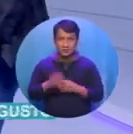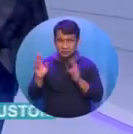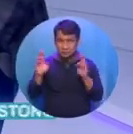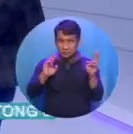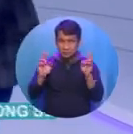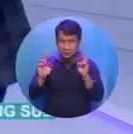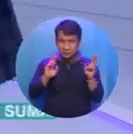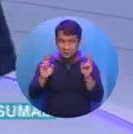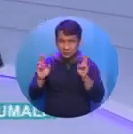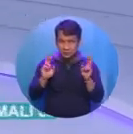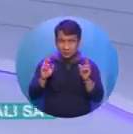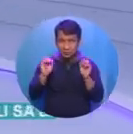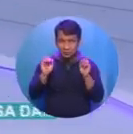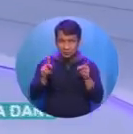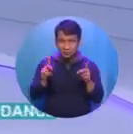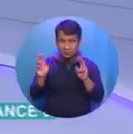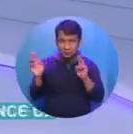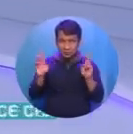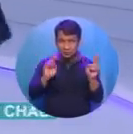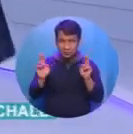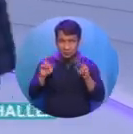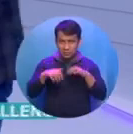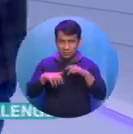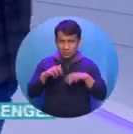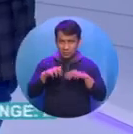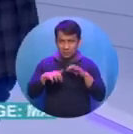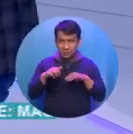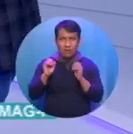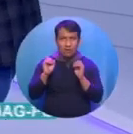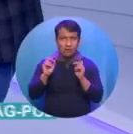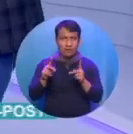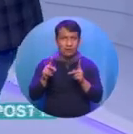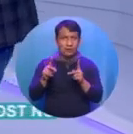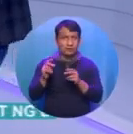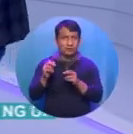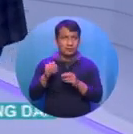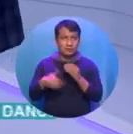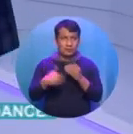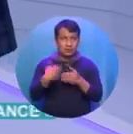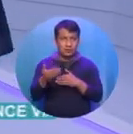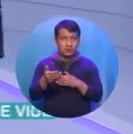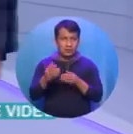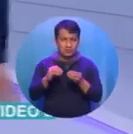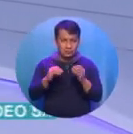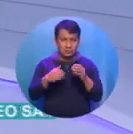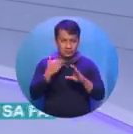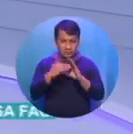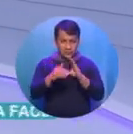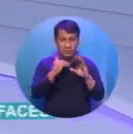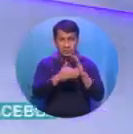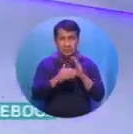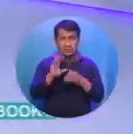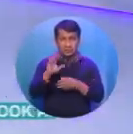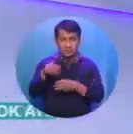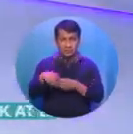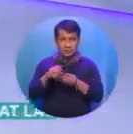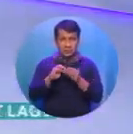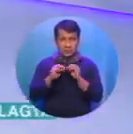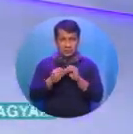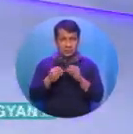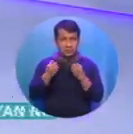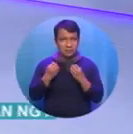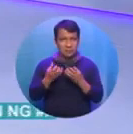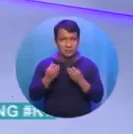na? Ready na ang inyong mga keyboard. Pindot na ang inyong mga numero. Mas maraming